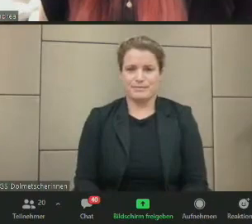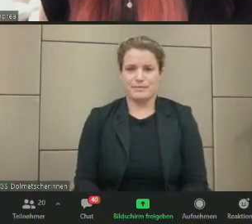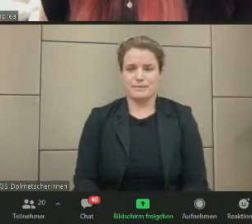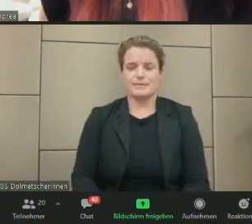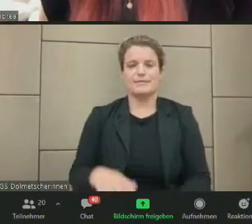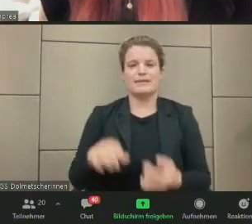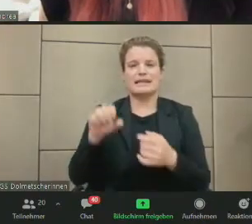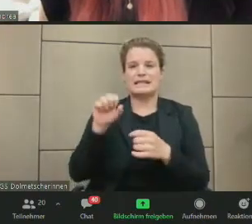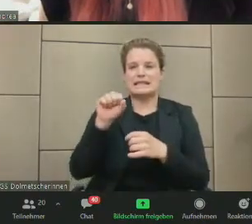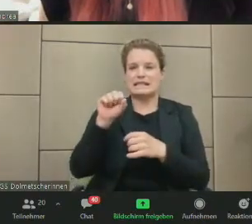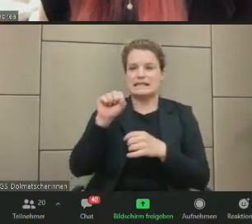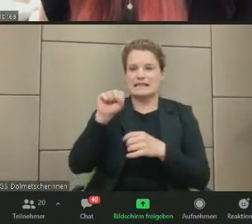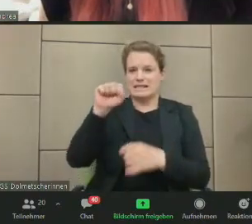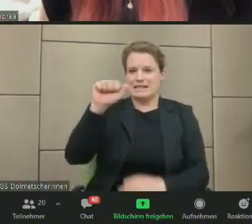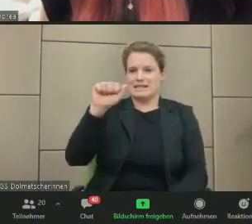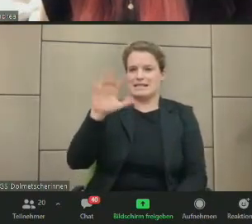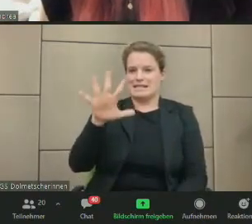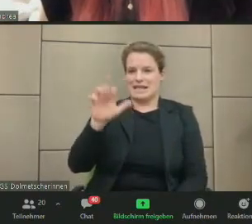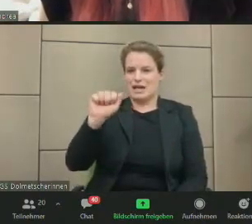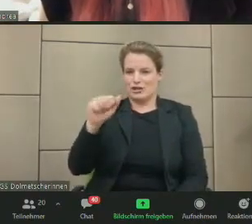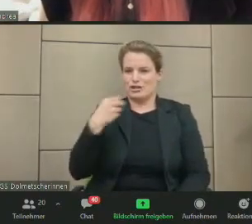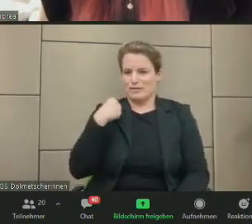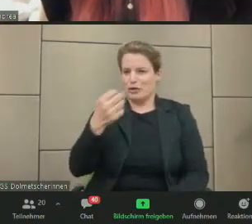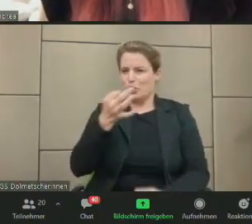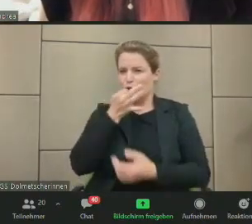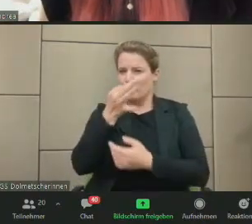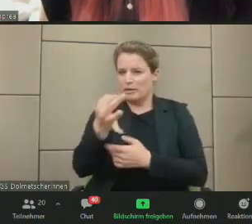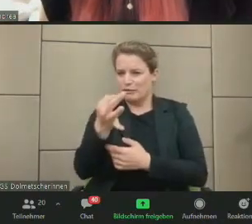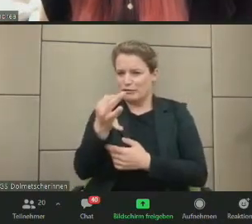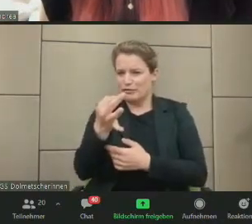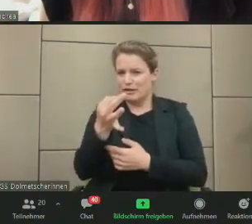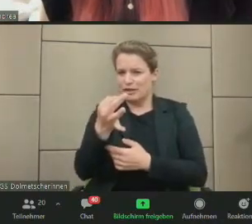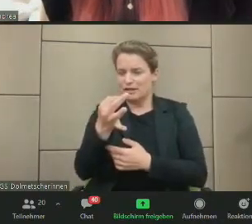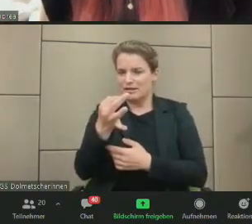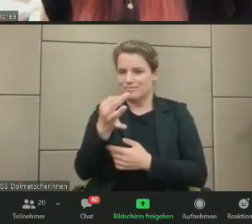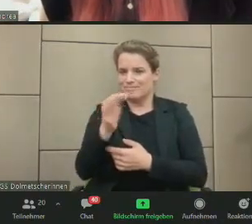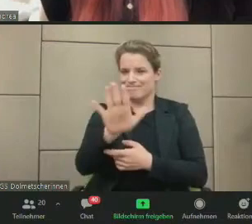Jetzt hätte ich noch eine Frage an die Bianca.